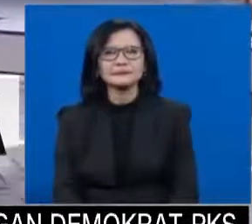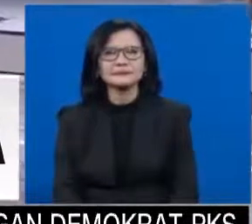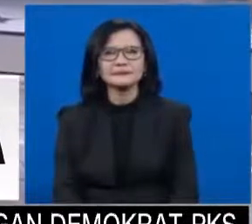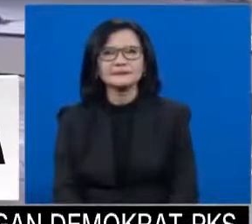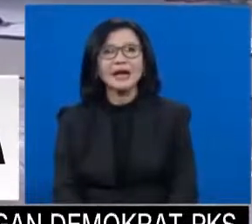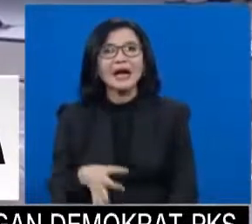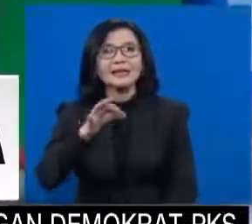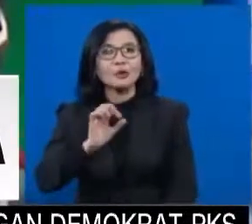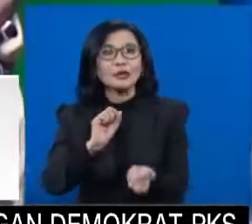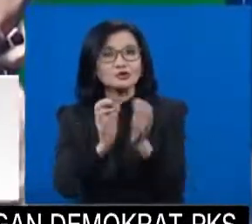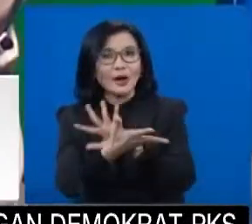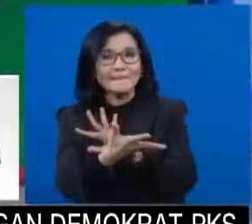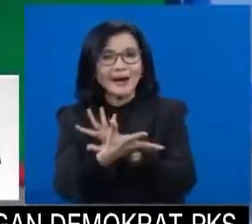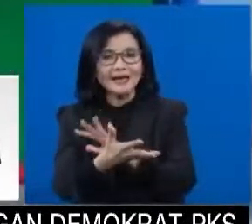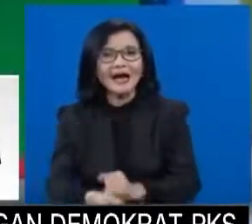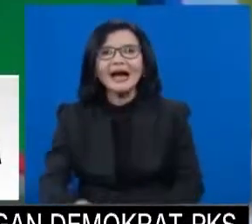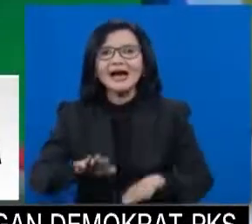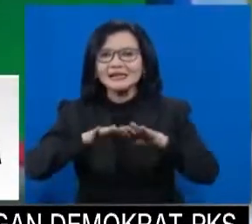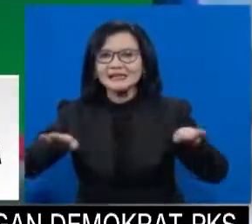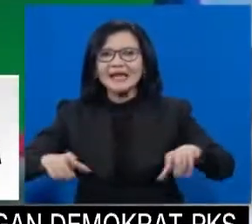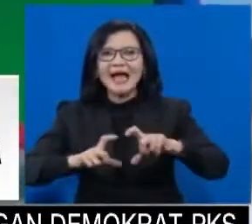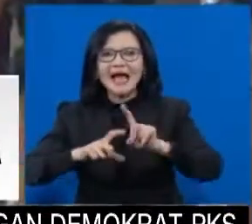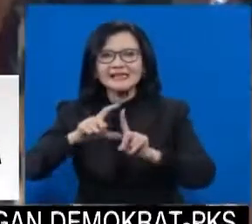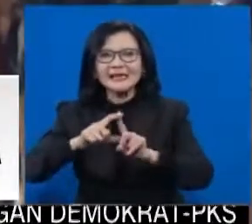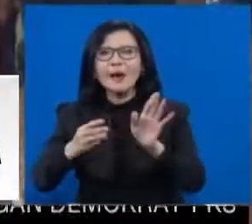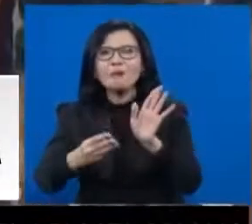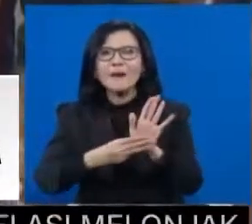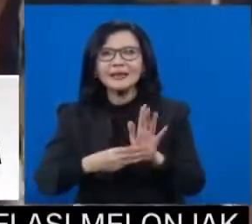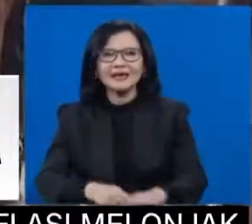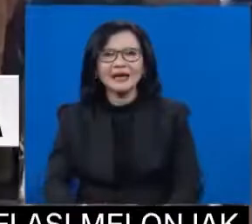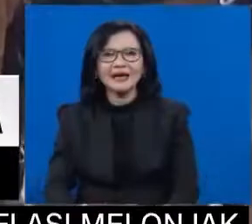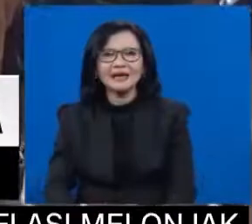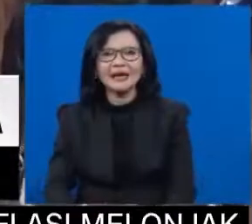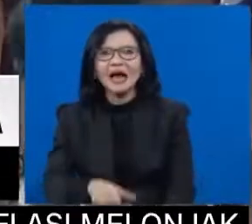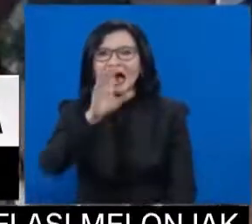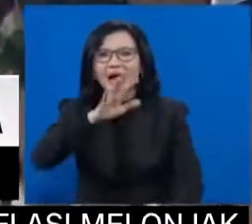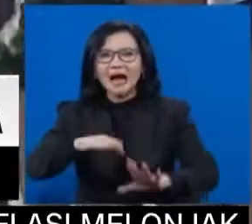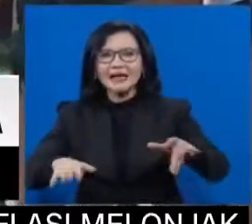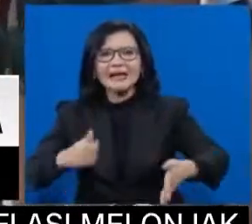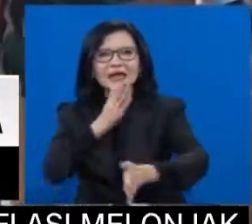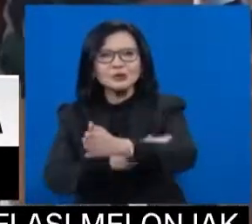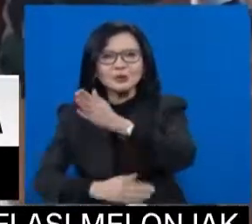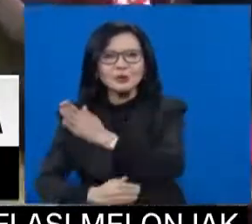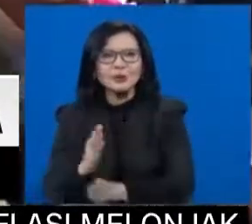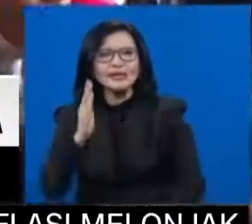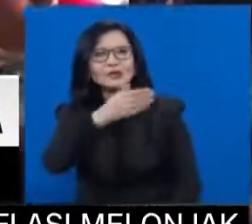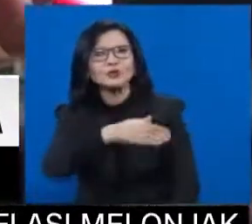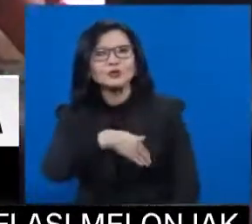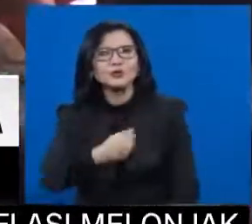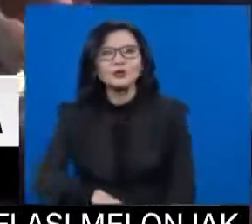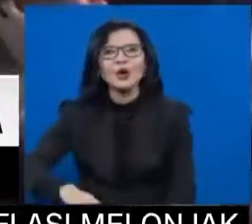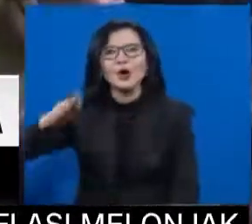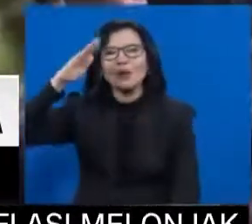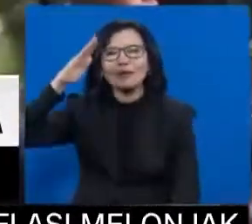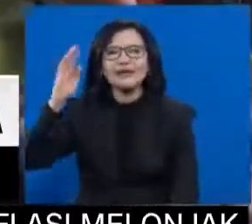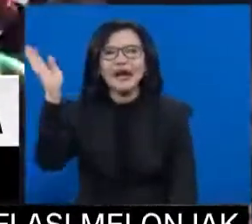Di Surabaya, Jawa Timur, tepatnya di Sekolah Dasar Muhammadiyah 16, sejumlah anak berkebutuhan khusus ikut upacara Hari Pahlawan yang diramaikan